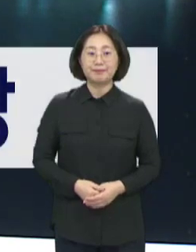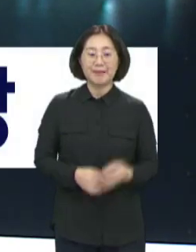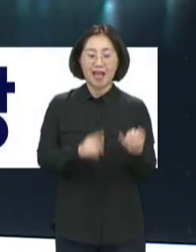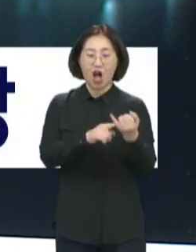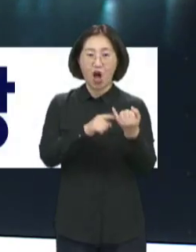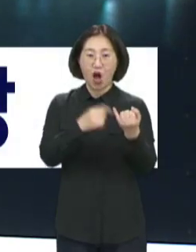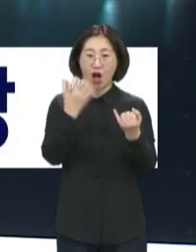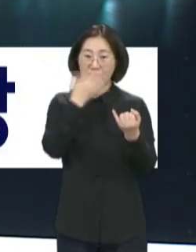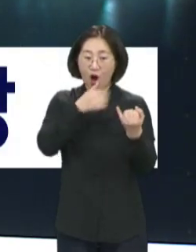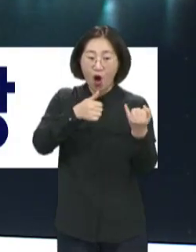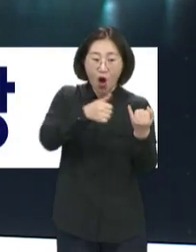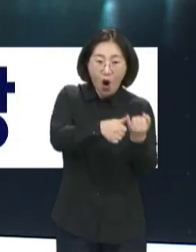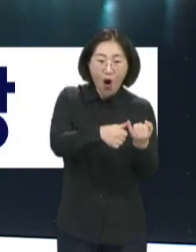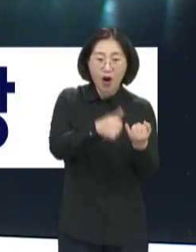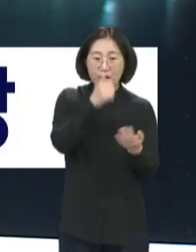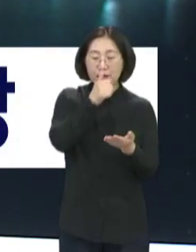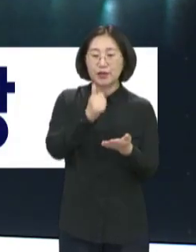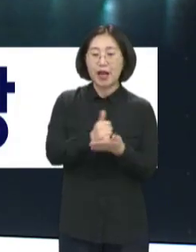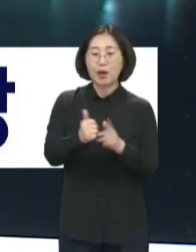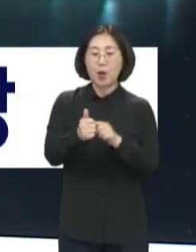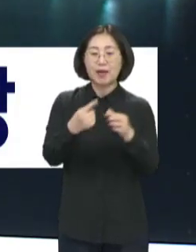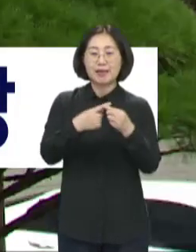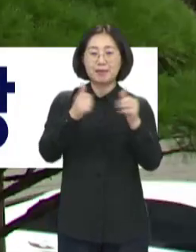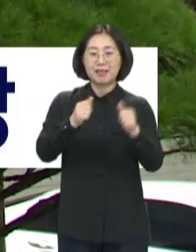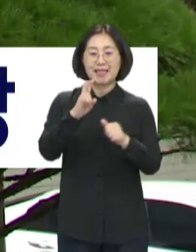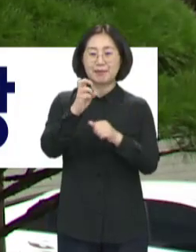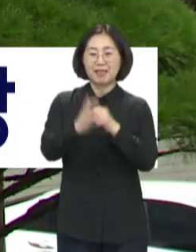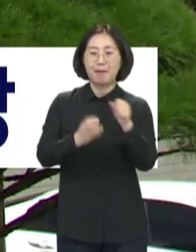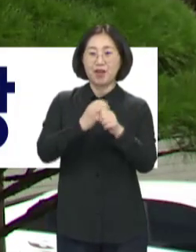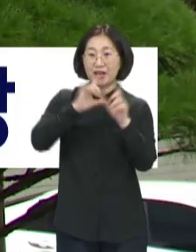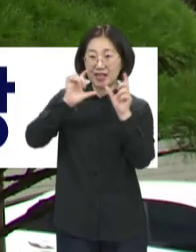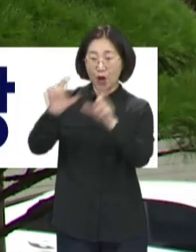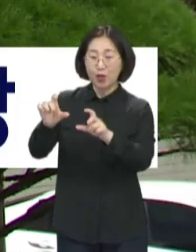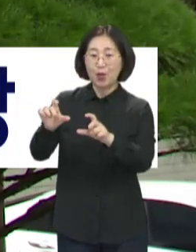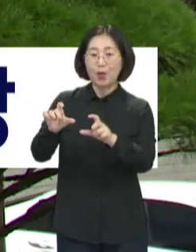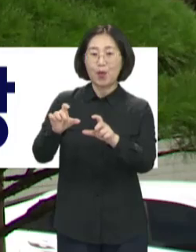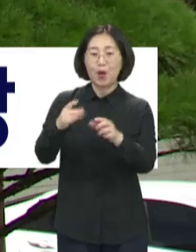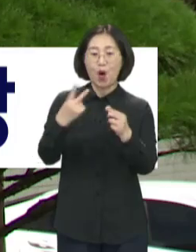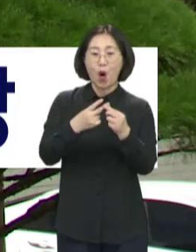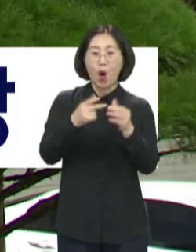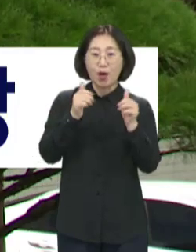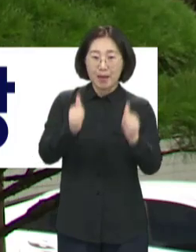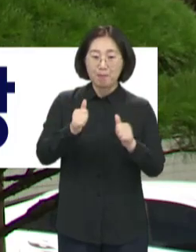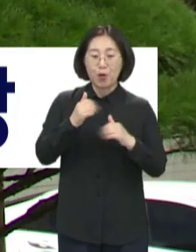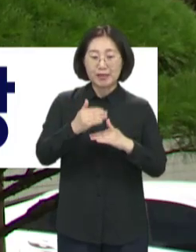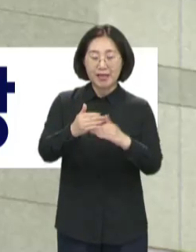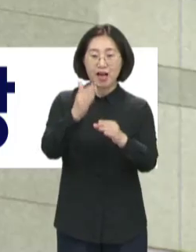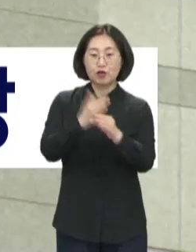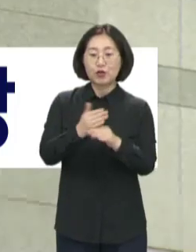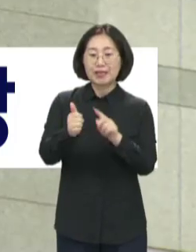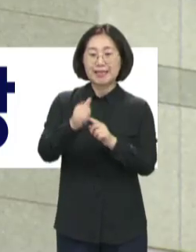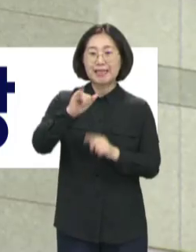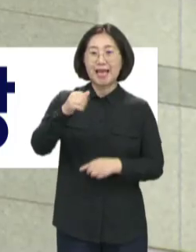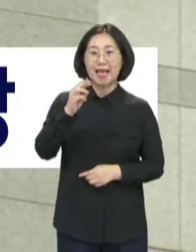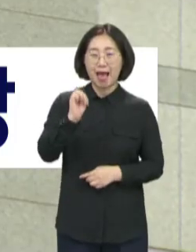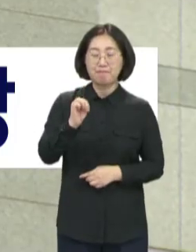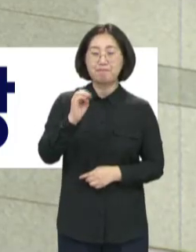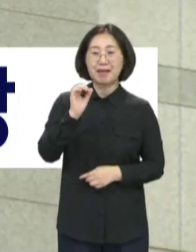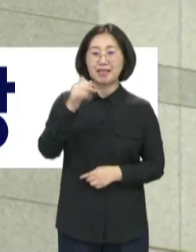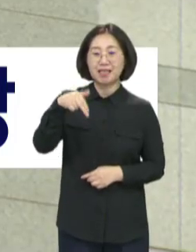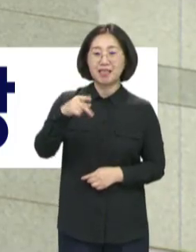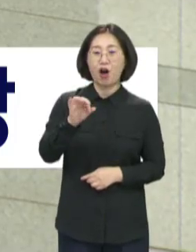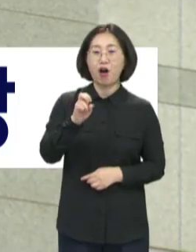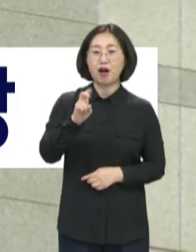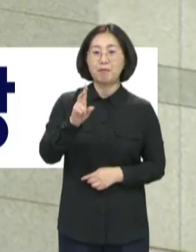여신도들을 성폭행한 혐의 등으로 1심에서 징역 23년을 선고받고 항소심 재판이 진행 중인 JMS 정명석